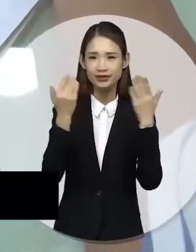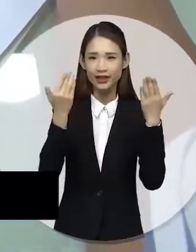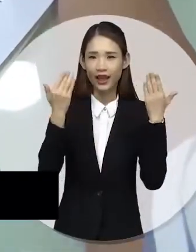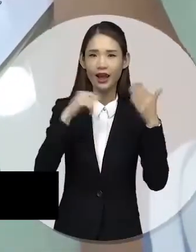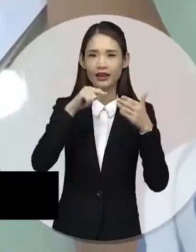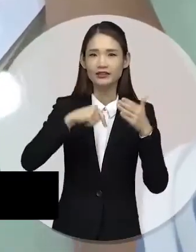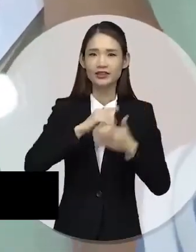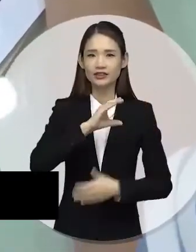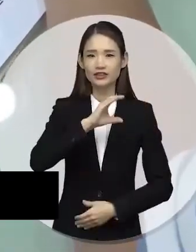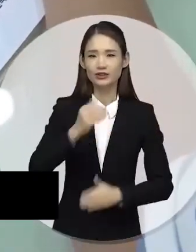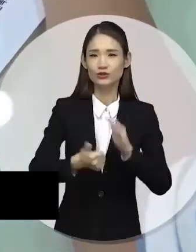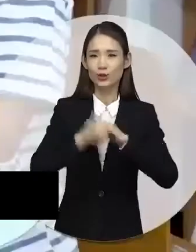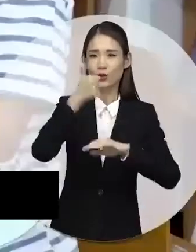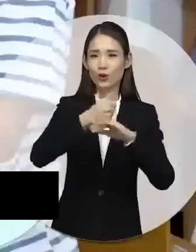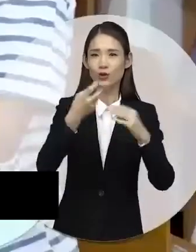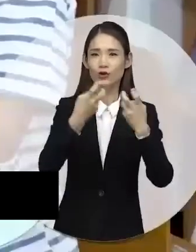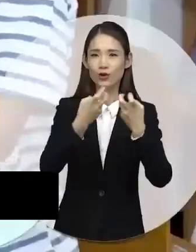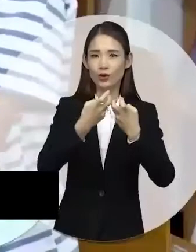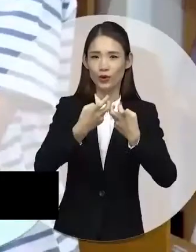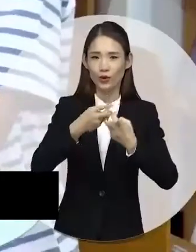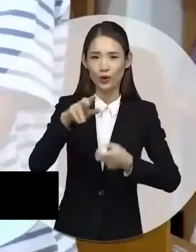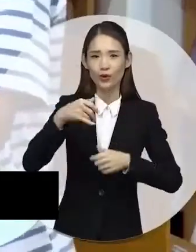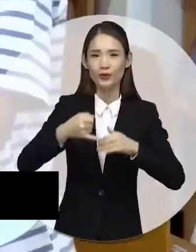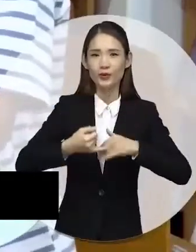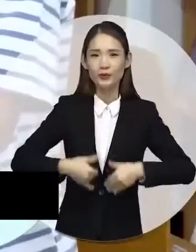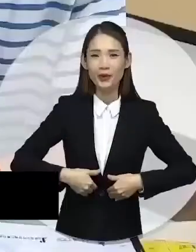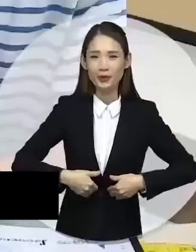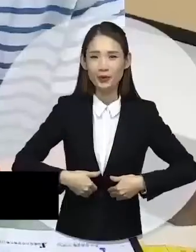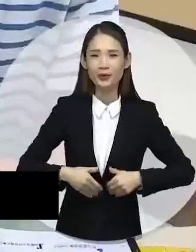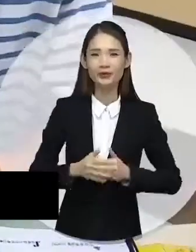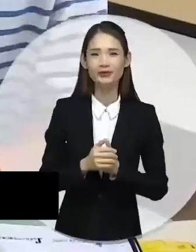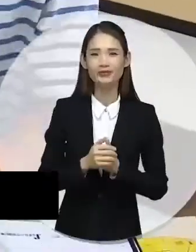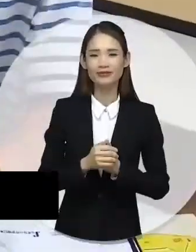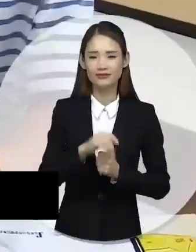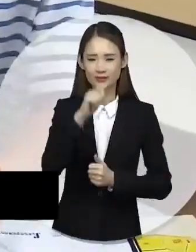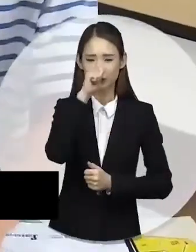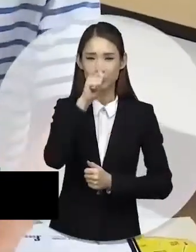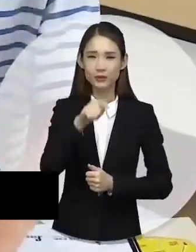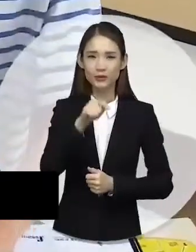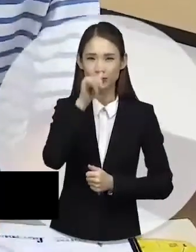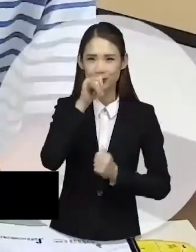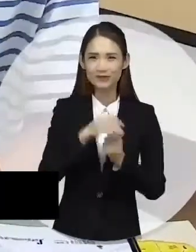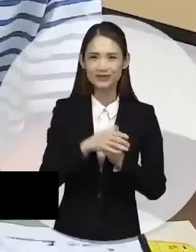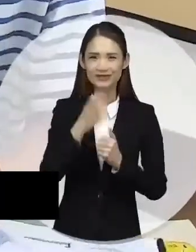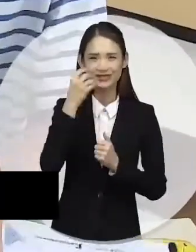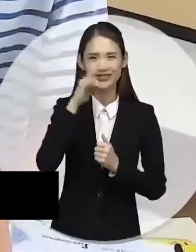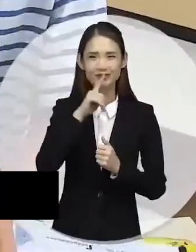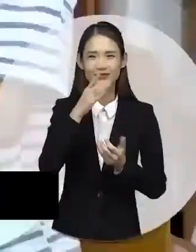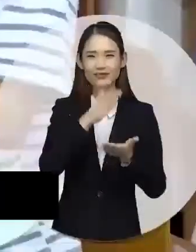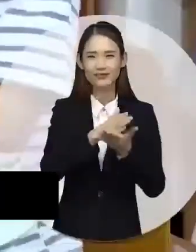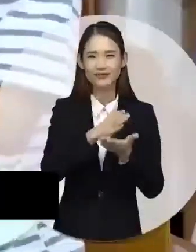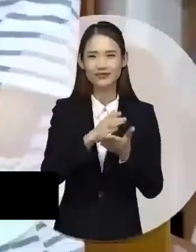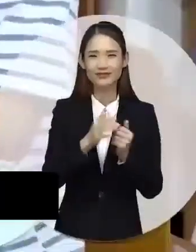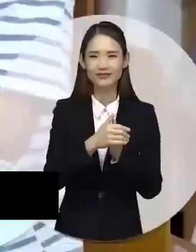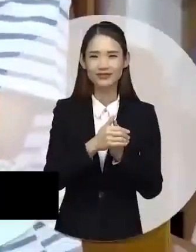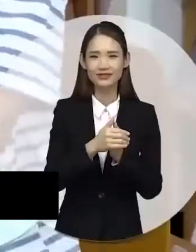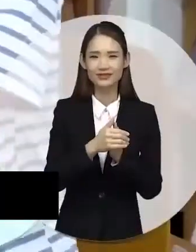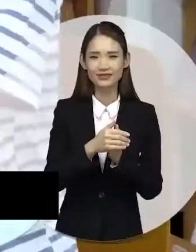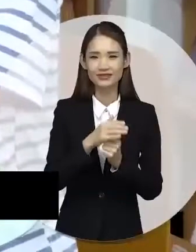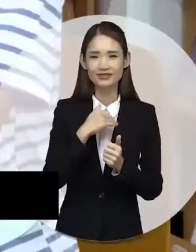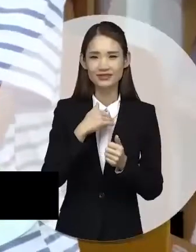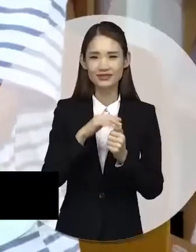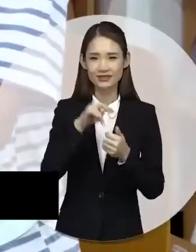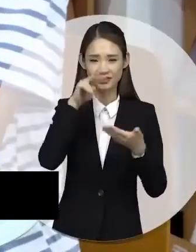대학에서 CC로 성공하는 법. 와 오빠 이거 필요한 거야. 그렇게 좋은 게 있어? 어. 아, 이상한 소리 하지 말고. 야, 근데 이거 뭐